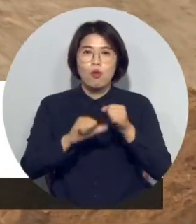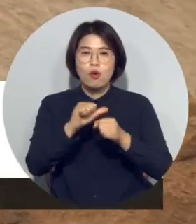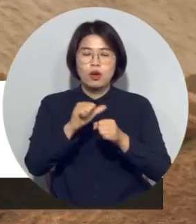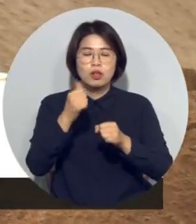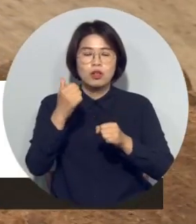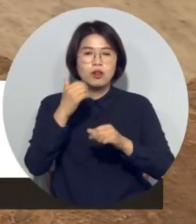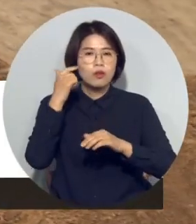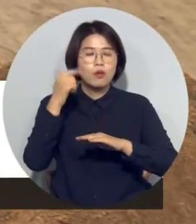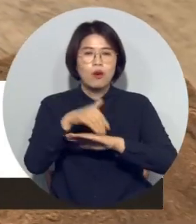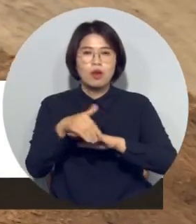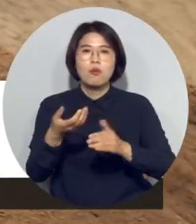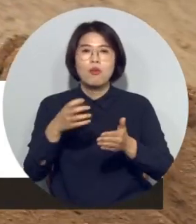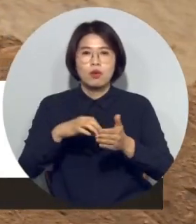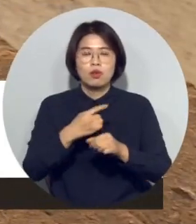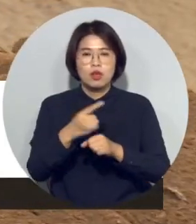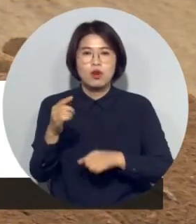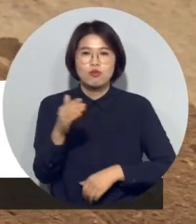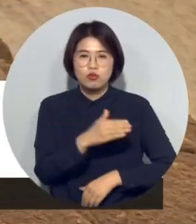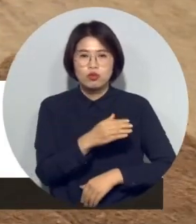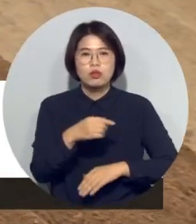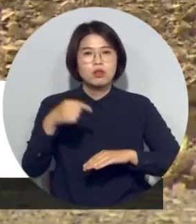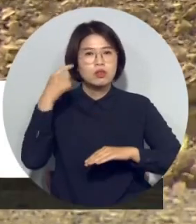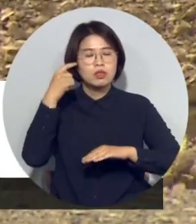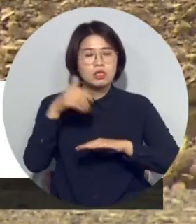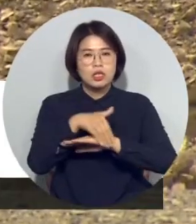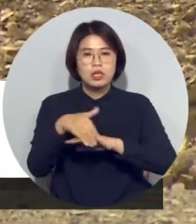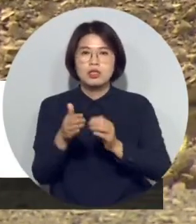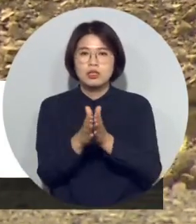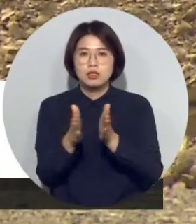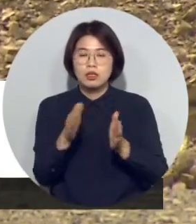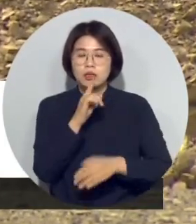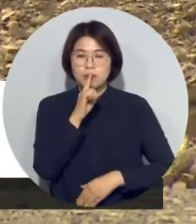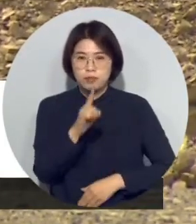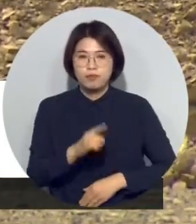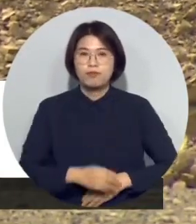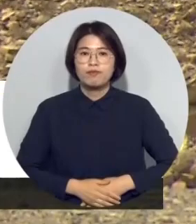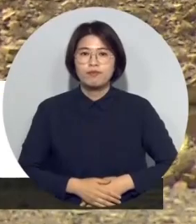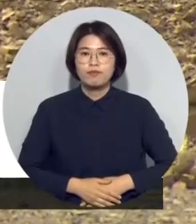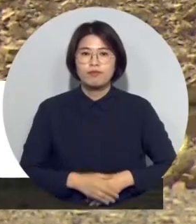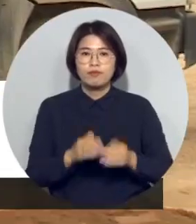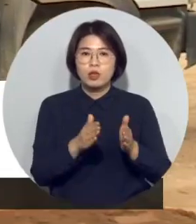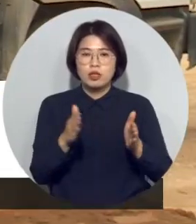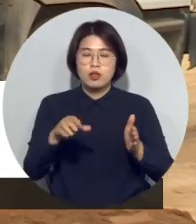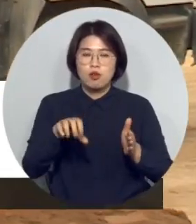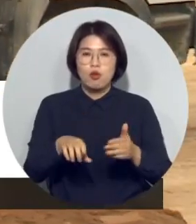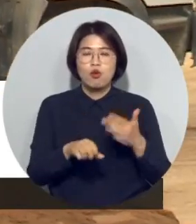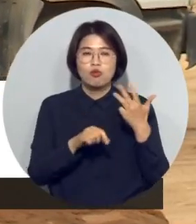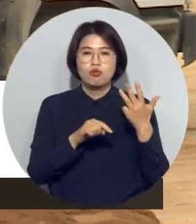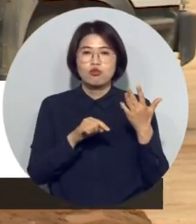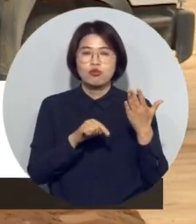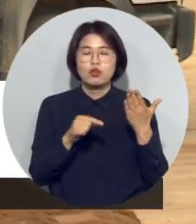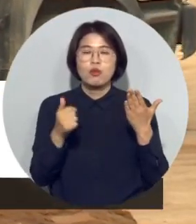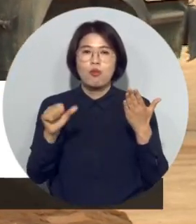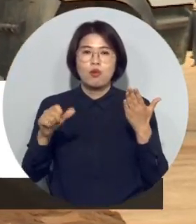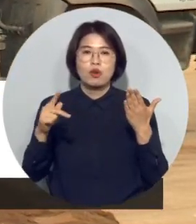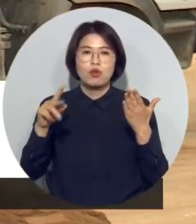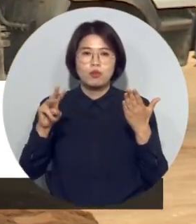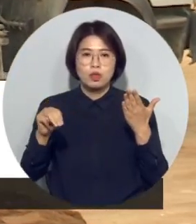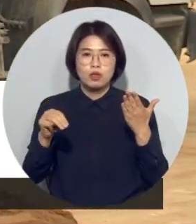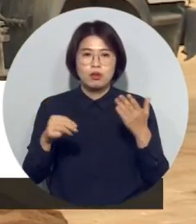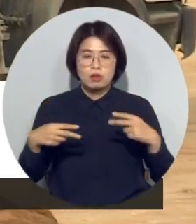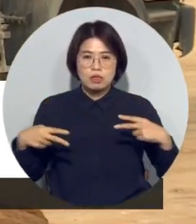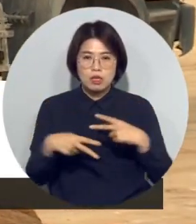포함되 내년부터 설계용역 에 들어간다고 밝혔습니다 연장 구간은 9.5km 로사 차로를